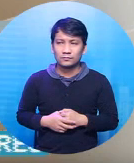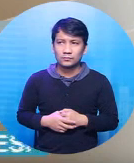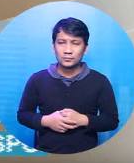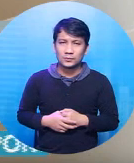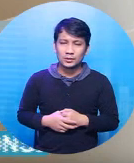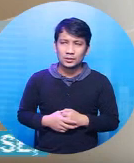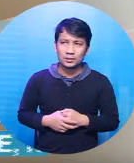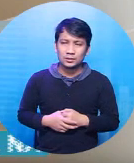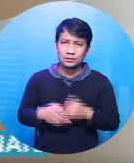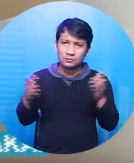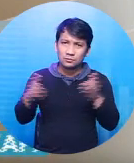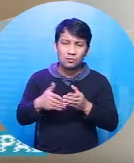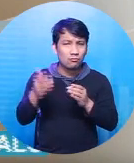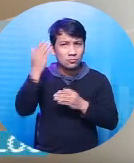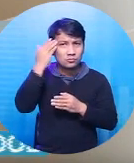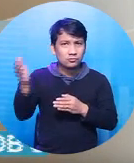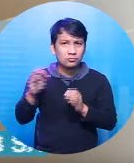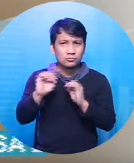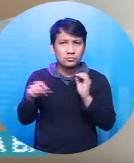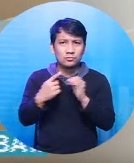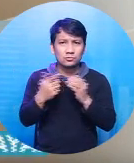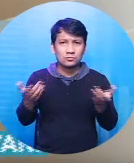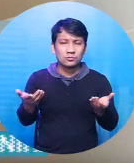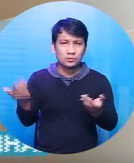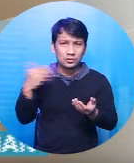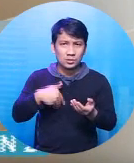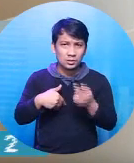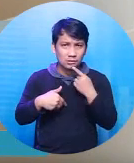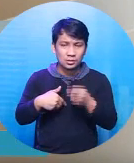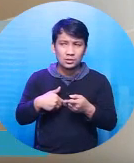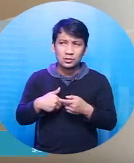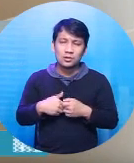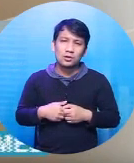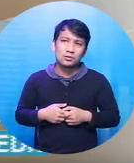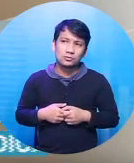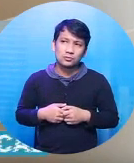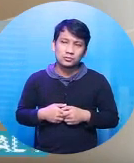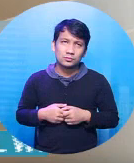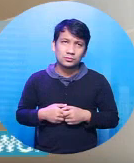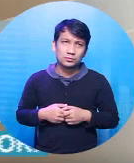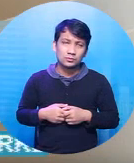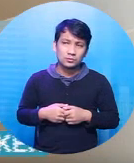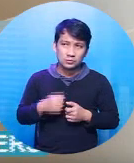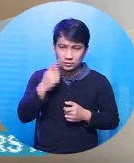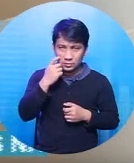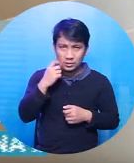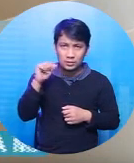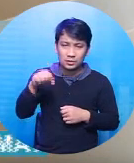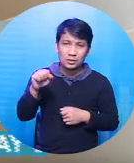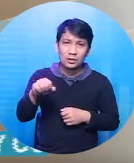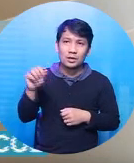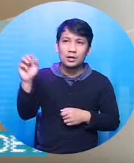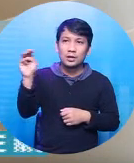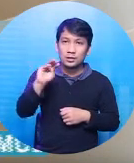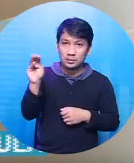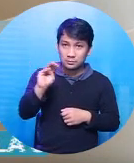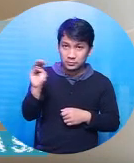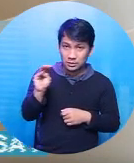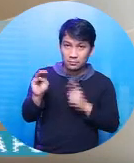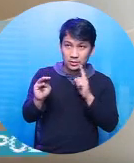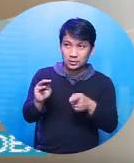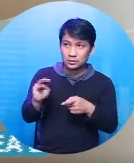yung isip ko kasi wala na po pumapasok na mabuti sa isip ko. Sige, ma'am. Monday, ma'am. Monday na Monday,